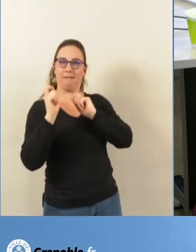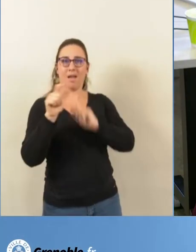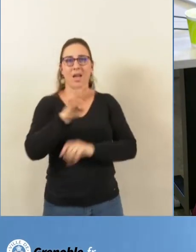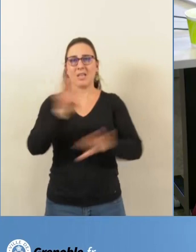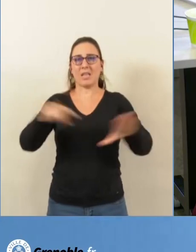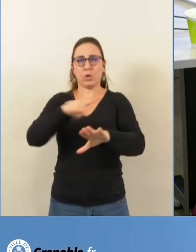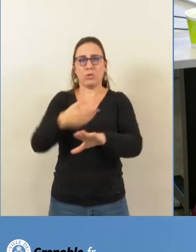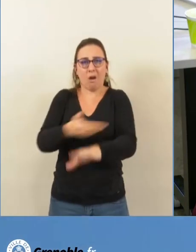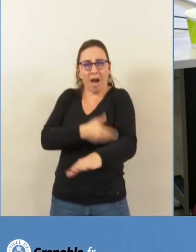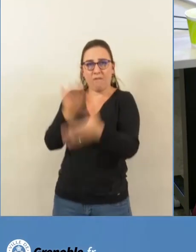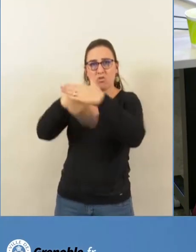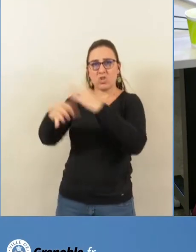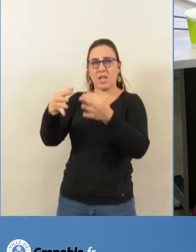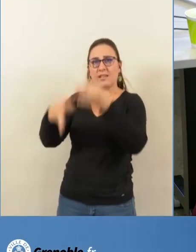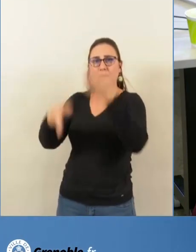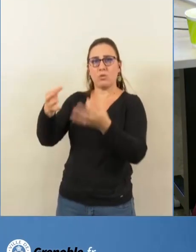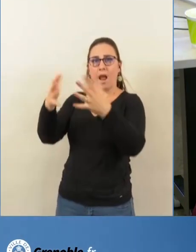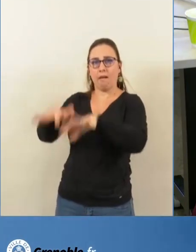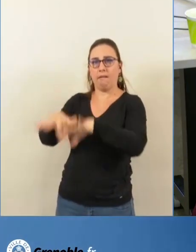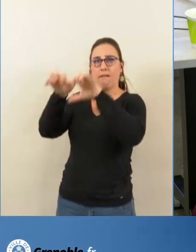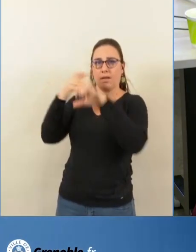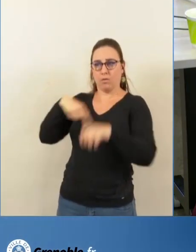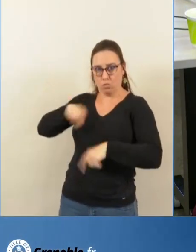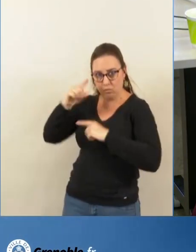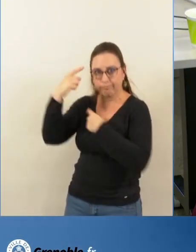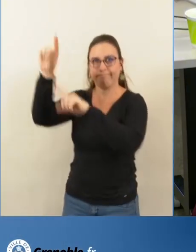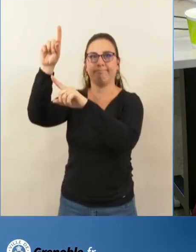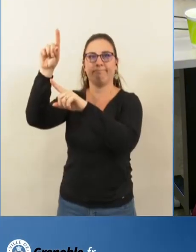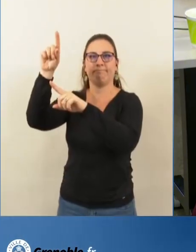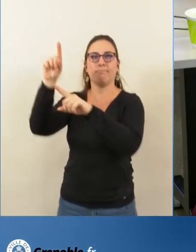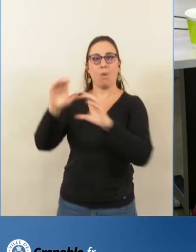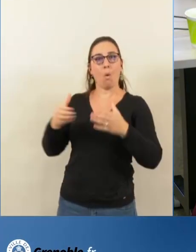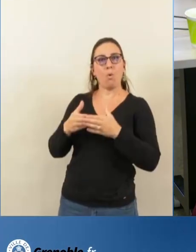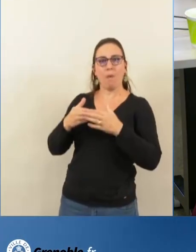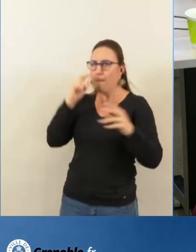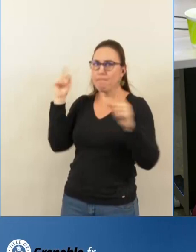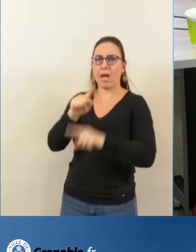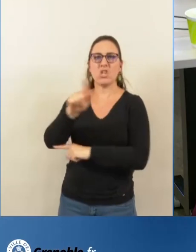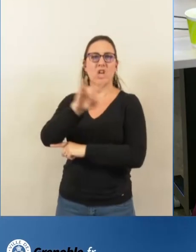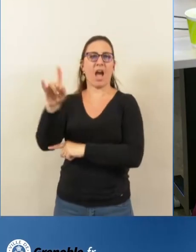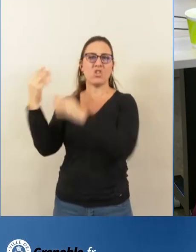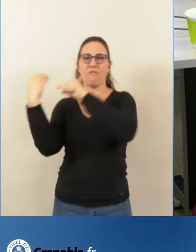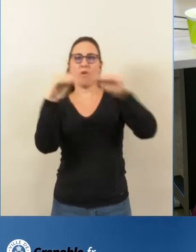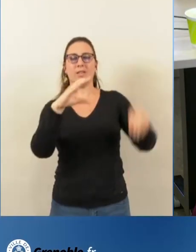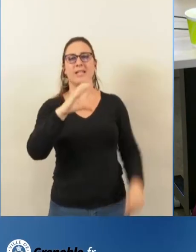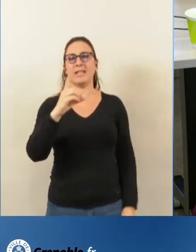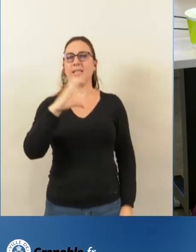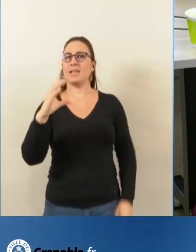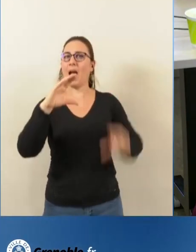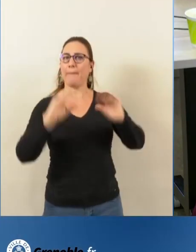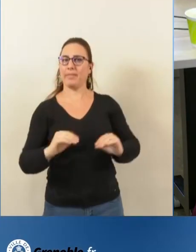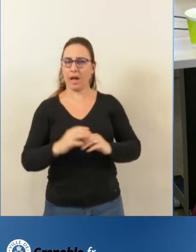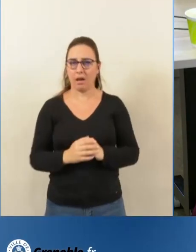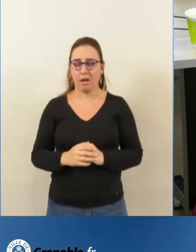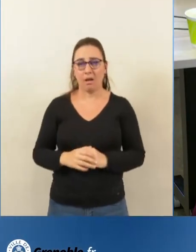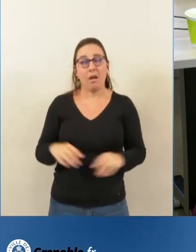administratif dans le cadre du référé que notre groupe a intenté contre la vente de Grenoble habitat à la CDC habitat et je